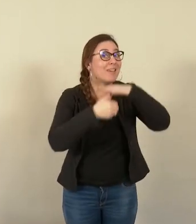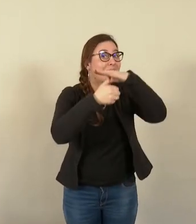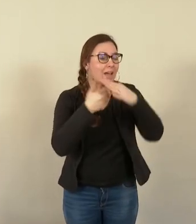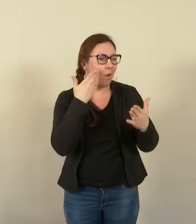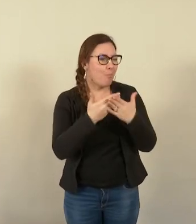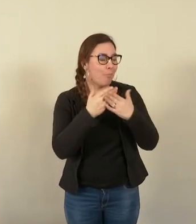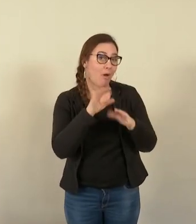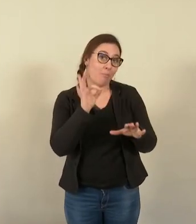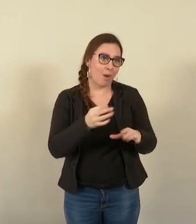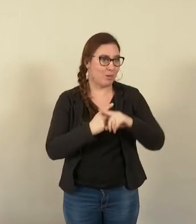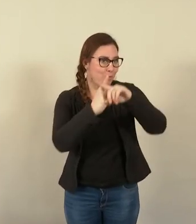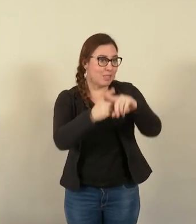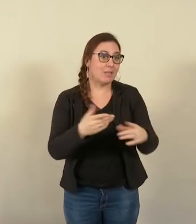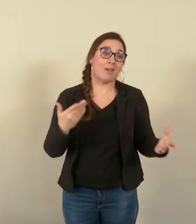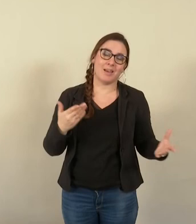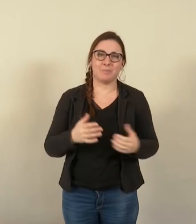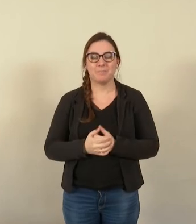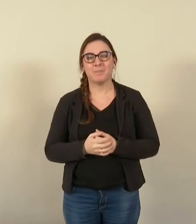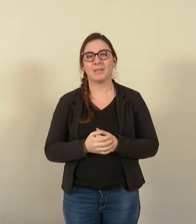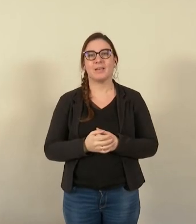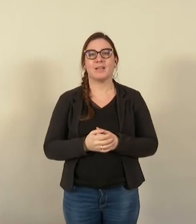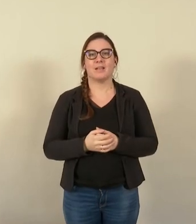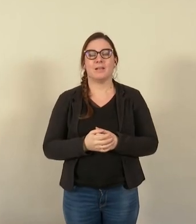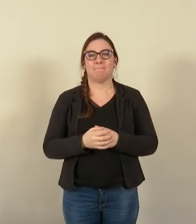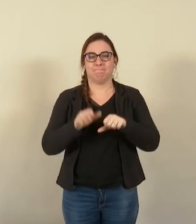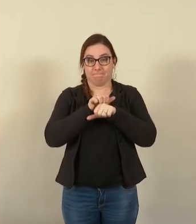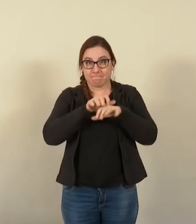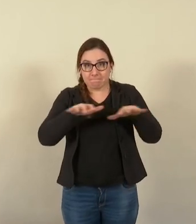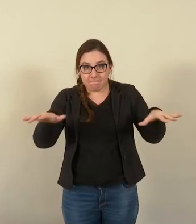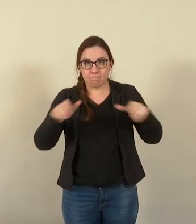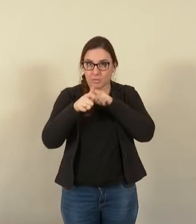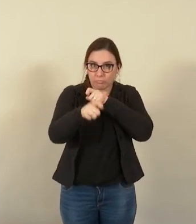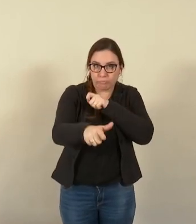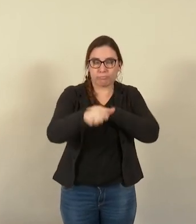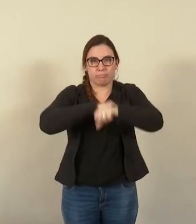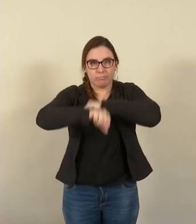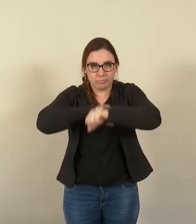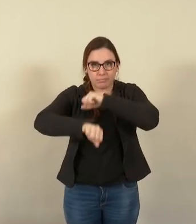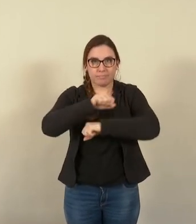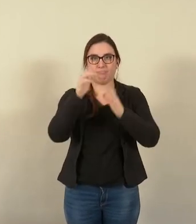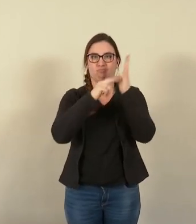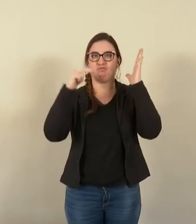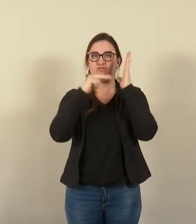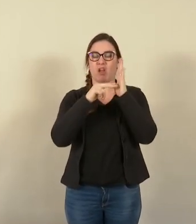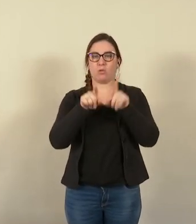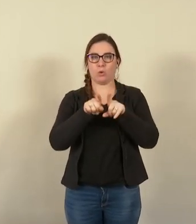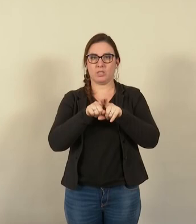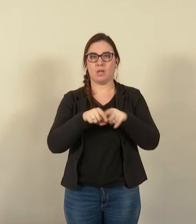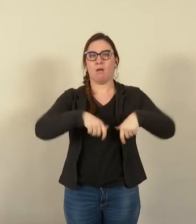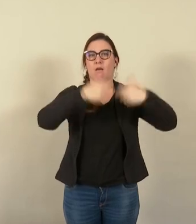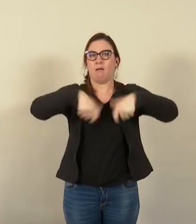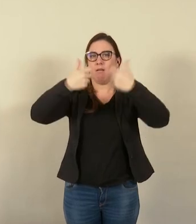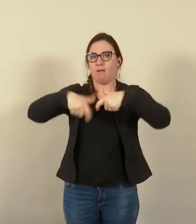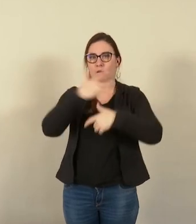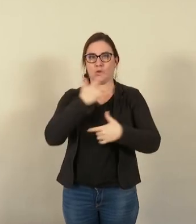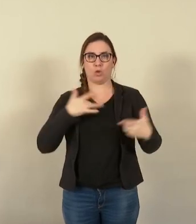ont un intérêt finalement il est une déclinaison pratique et concret de ce que nous portons également dans la Charte pour l'urbanisme favorable